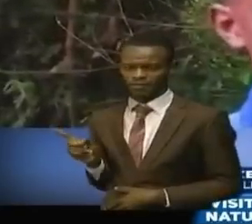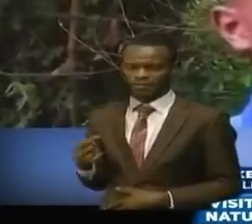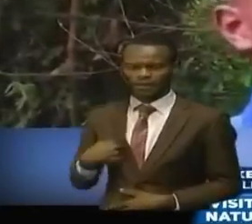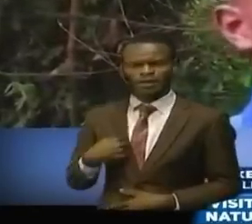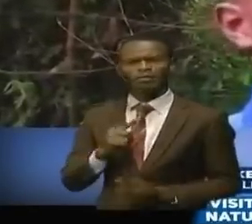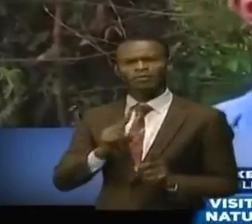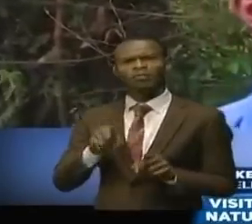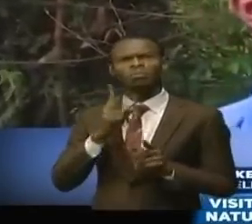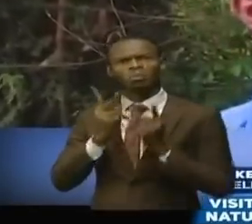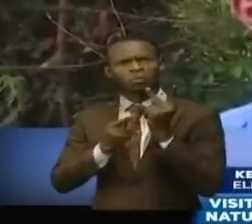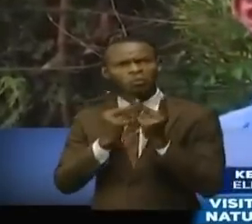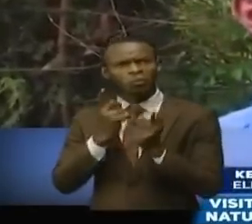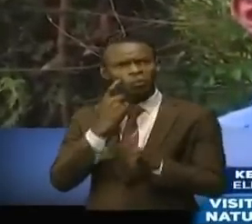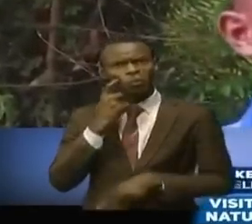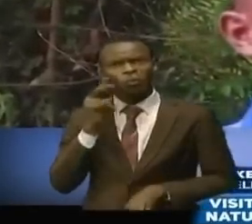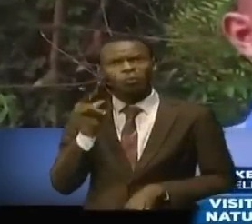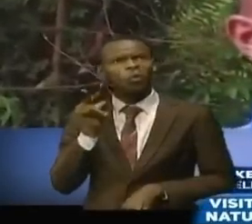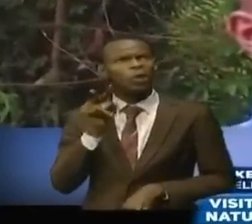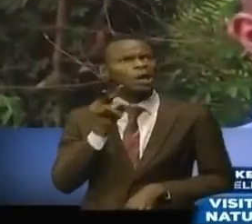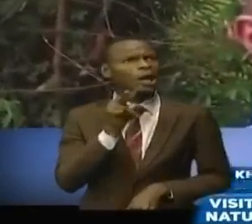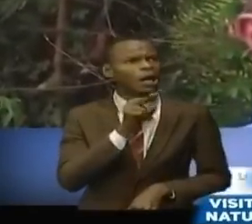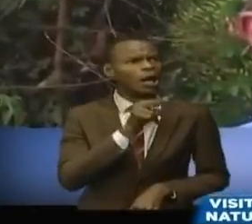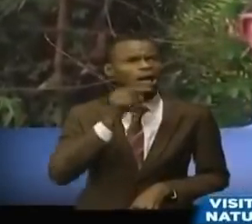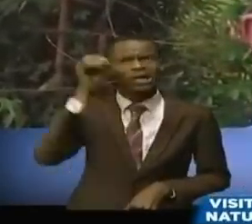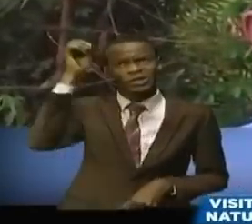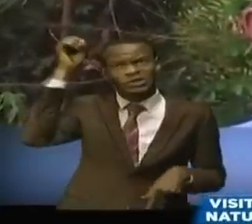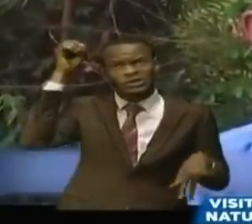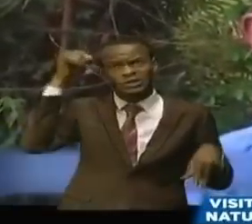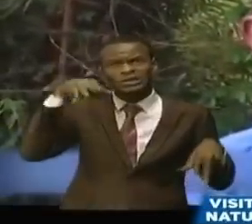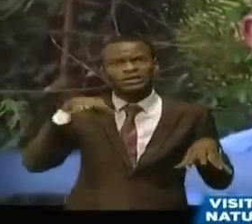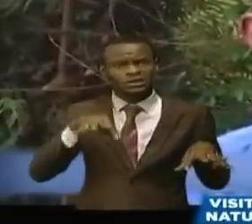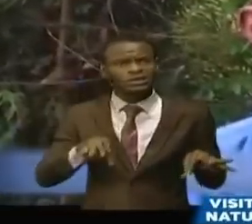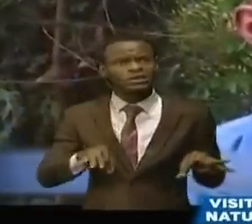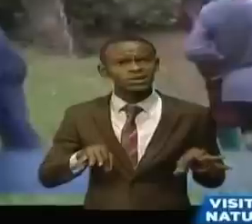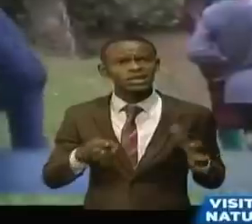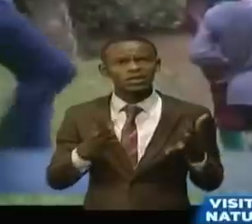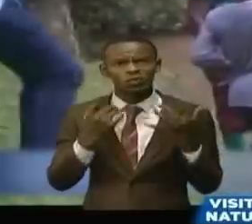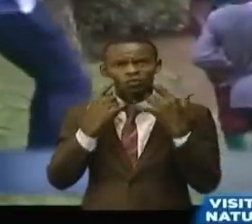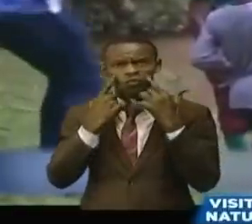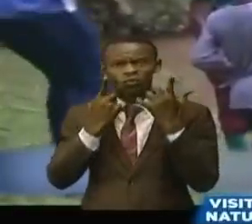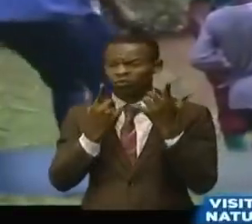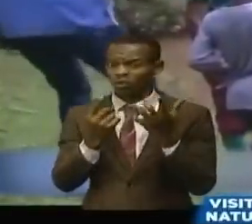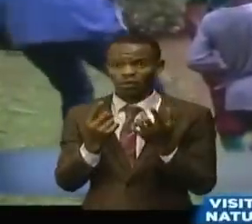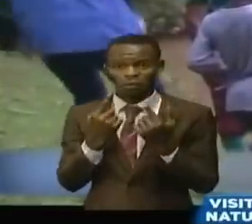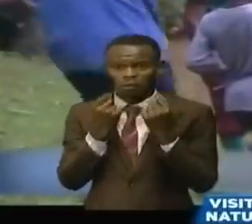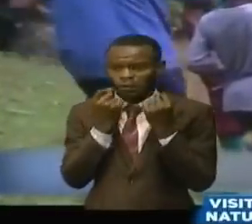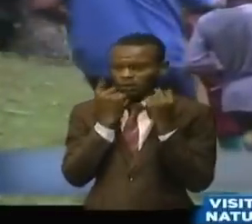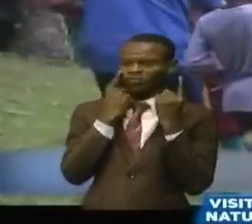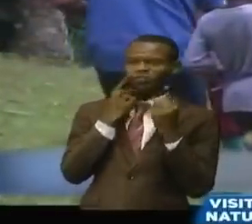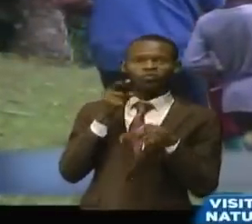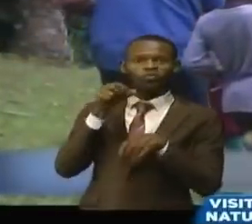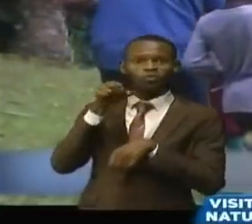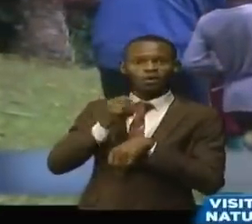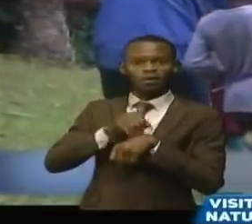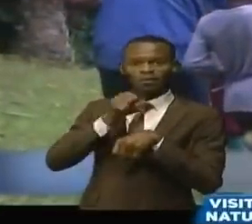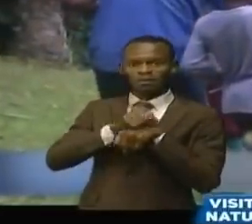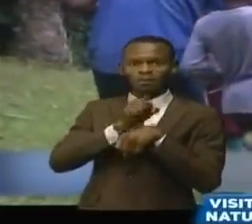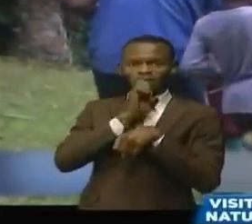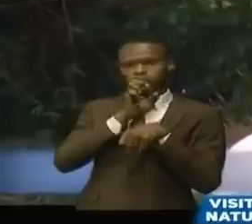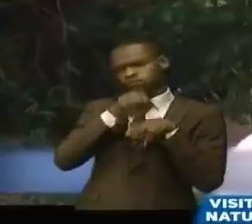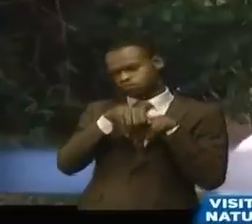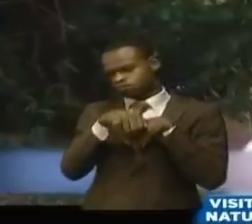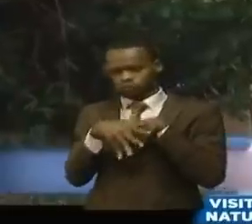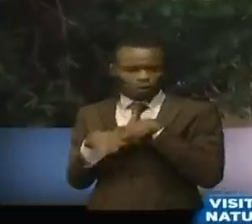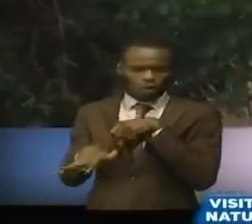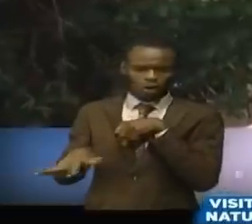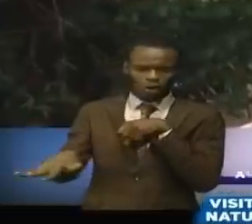choses sur la nature. On a visité une grande pierre qui faisait sortir de l'eau. On a aussi vu des poissons-chats. On a